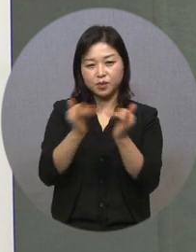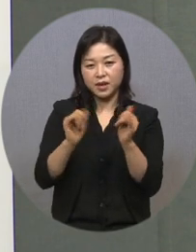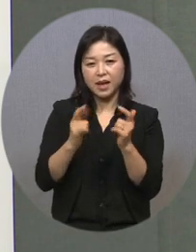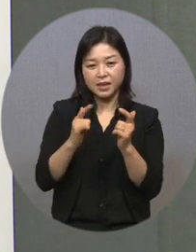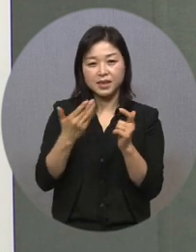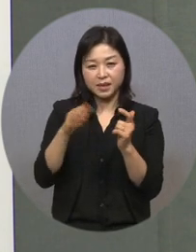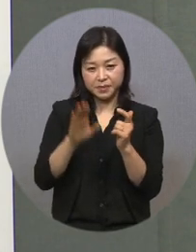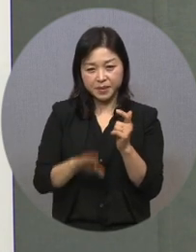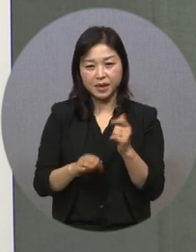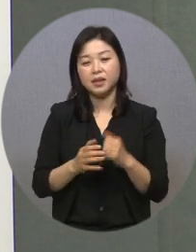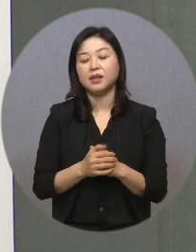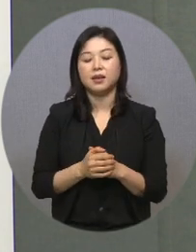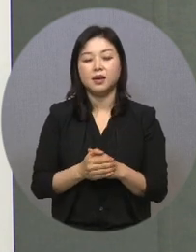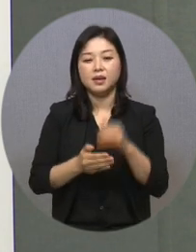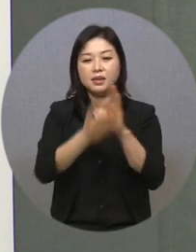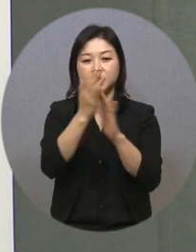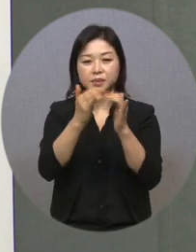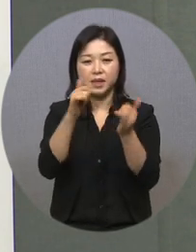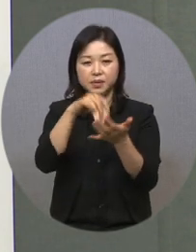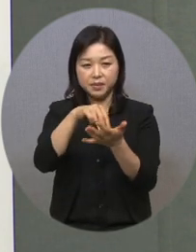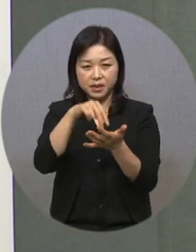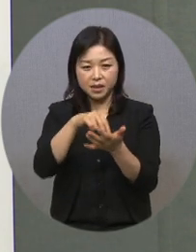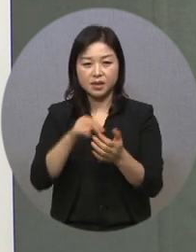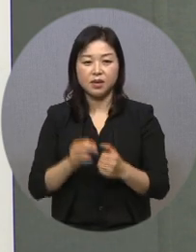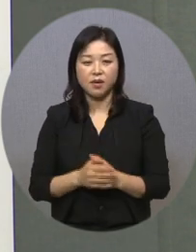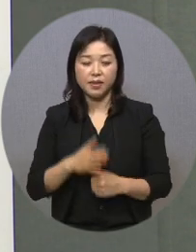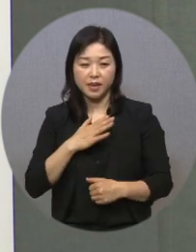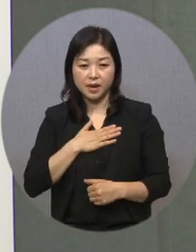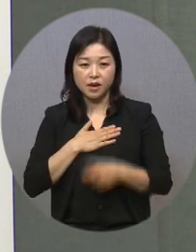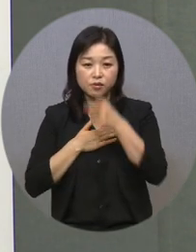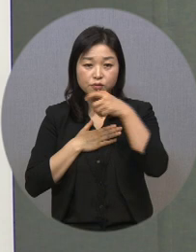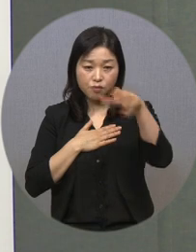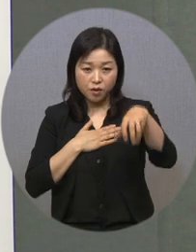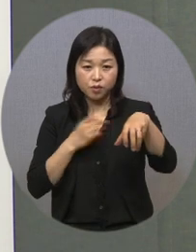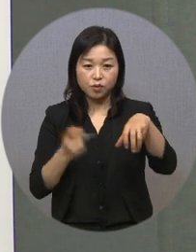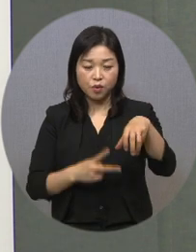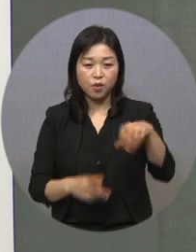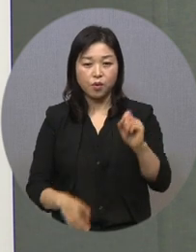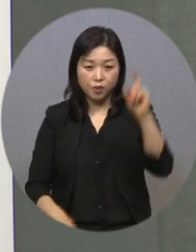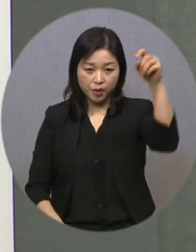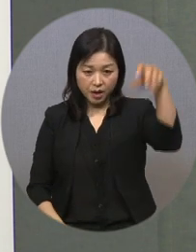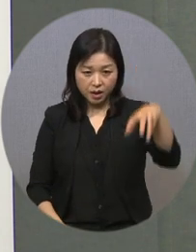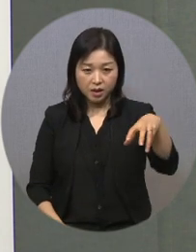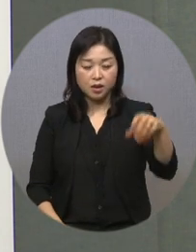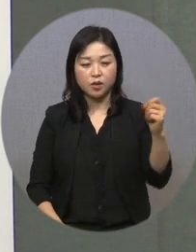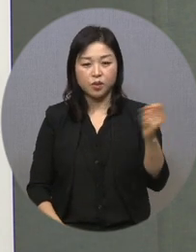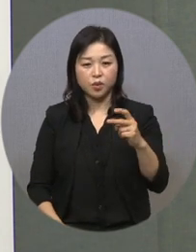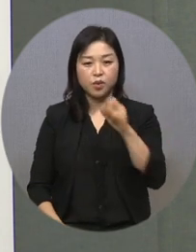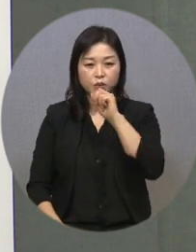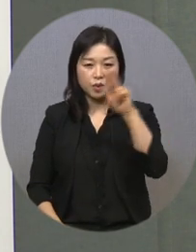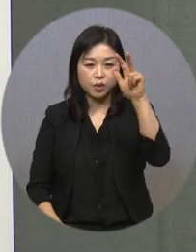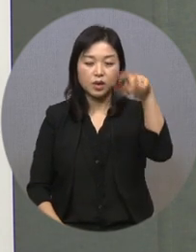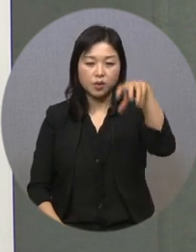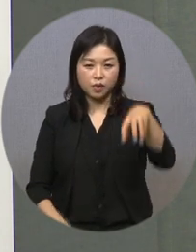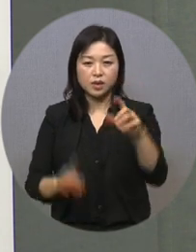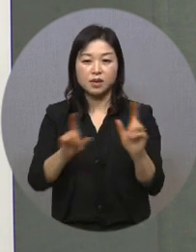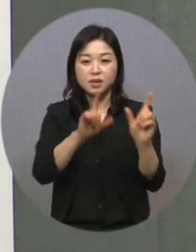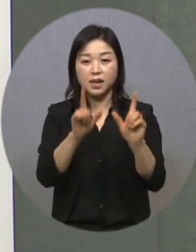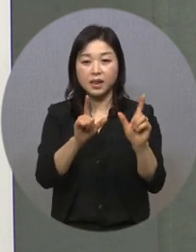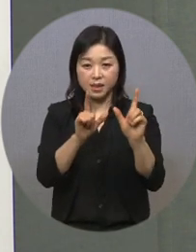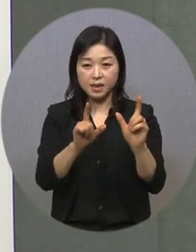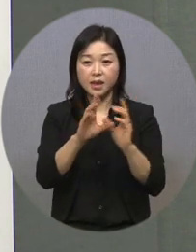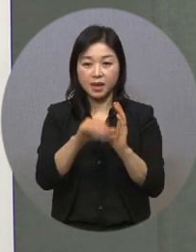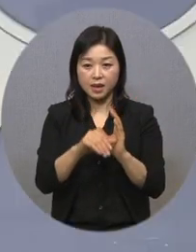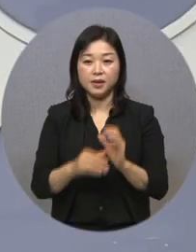한 시민의 입장에서 만일에 내가 수원이나 고양이나 또는 용인이나 이곳에